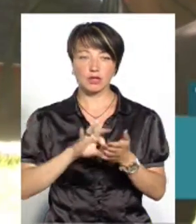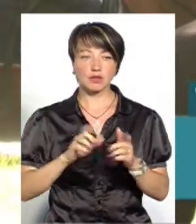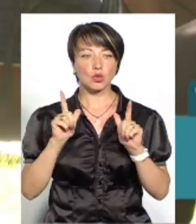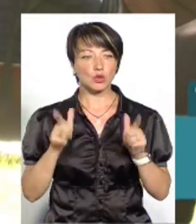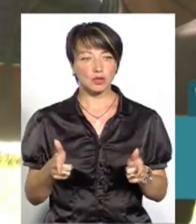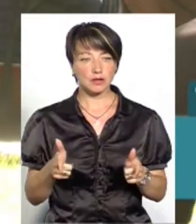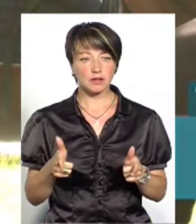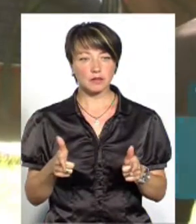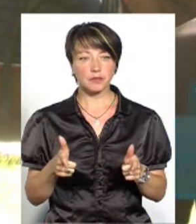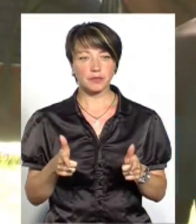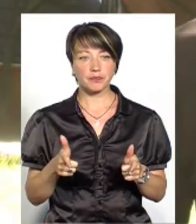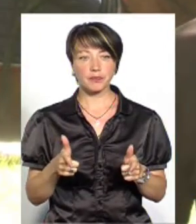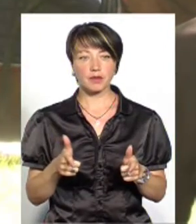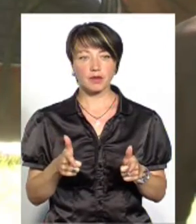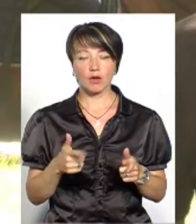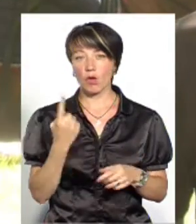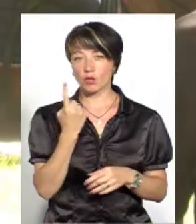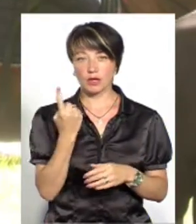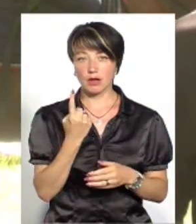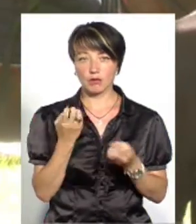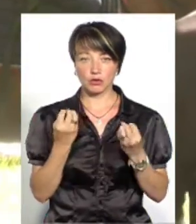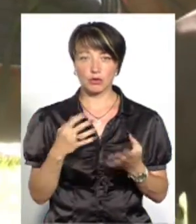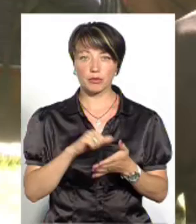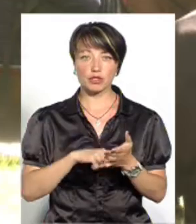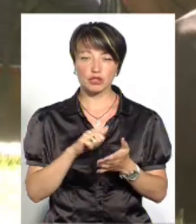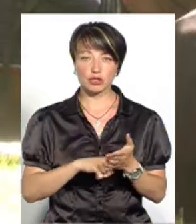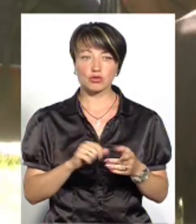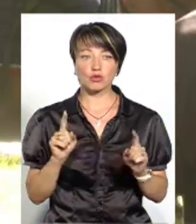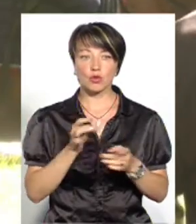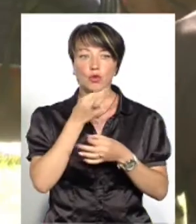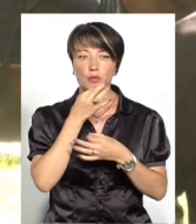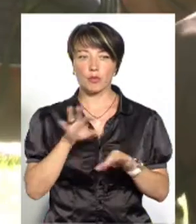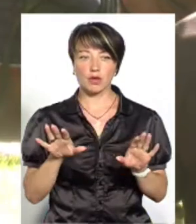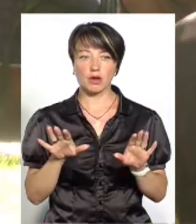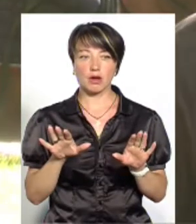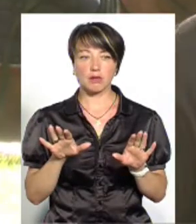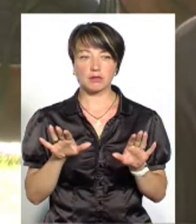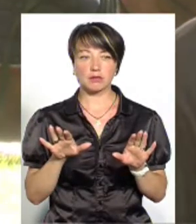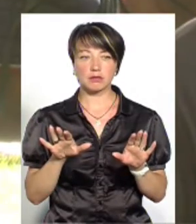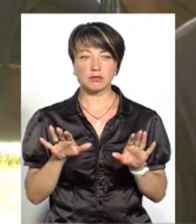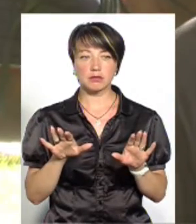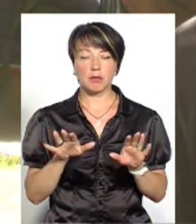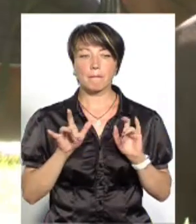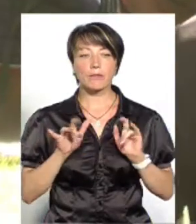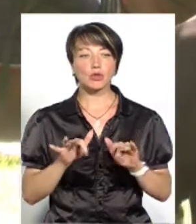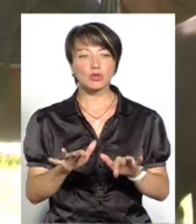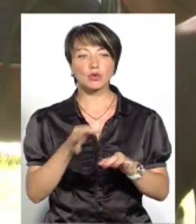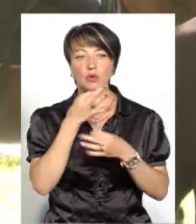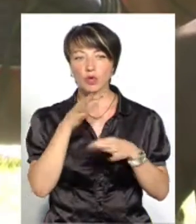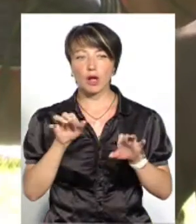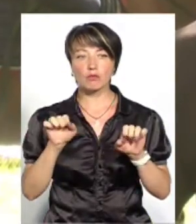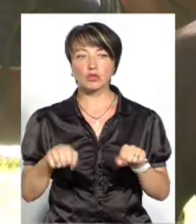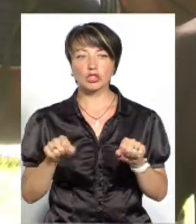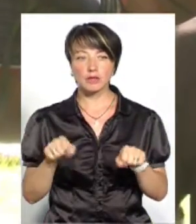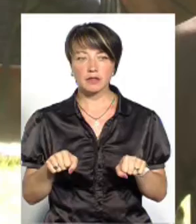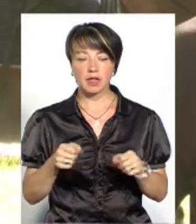зголосився з непростої причини, то що будь-яка процедура, будь-яка можливість,